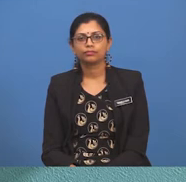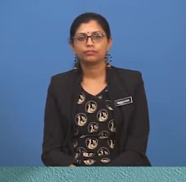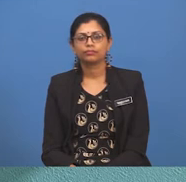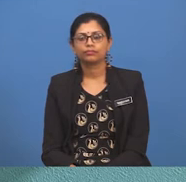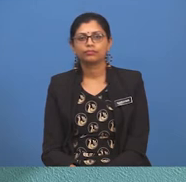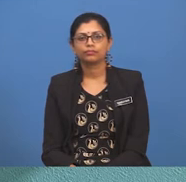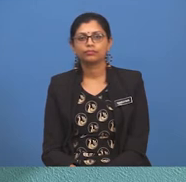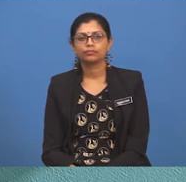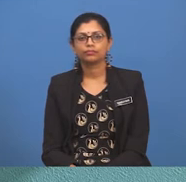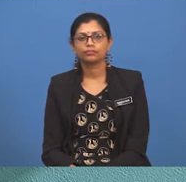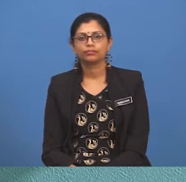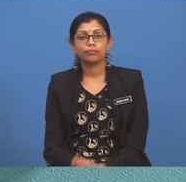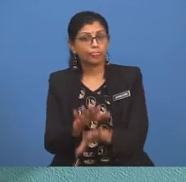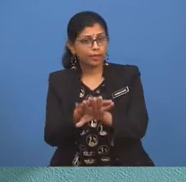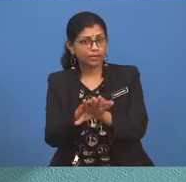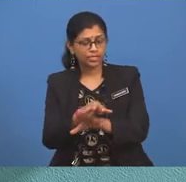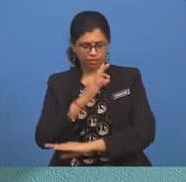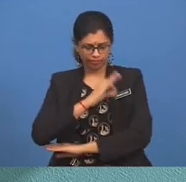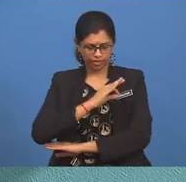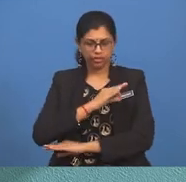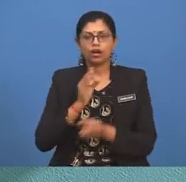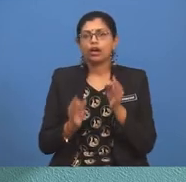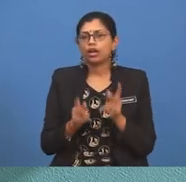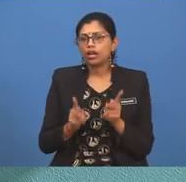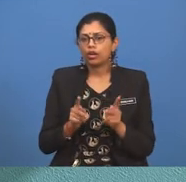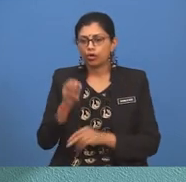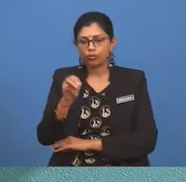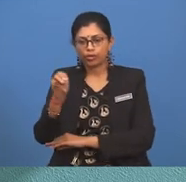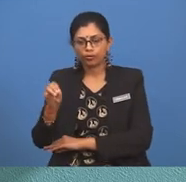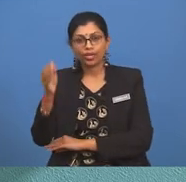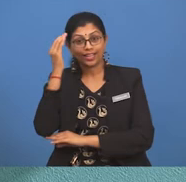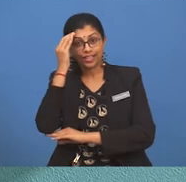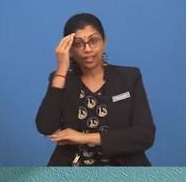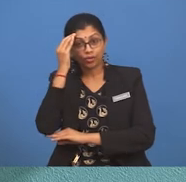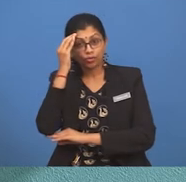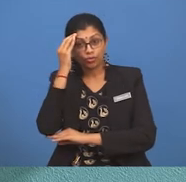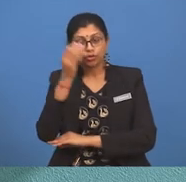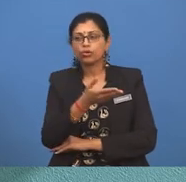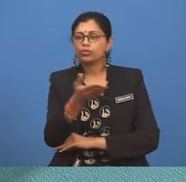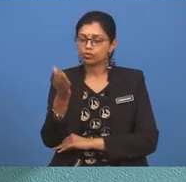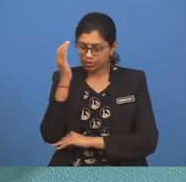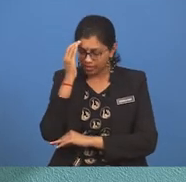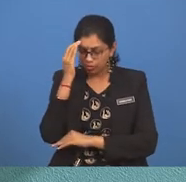Banyak kelebihan sekiranya murid-murid tahu bagaimana cara mengira